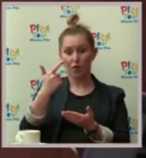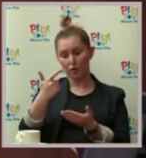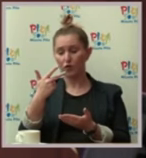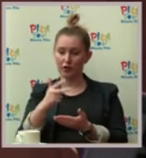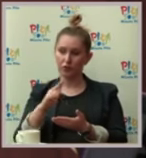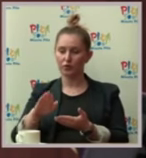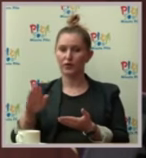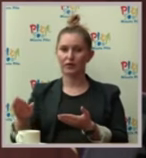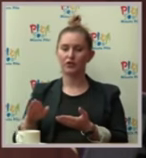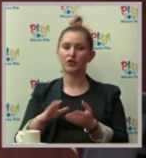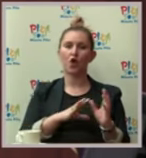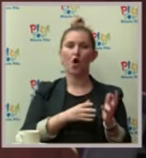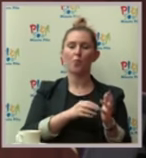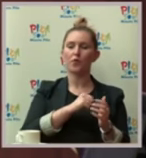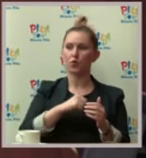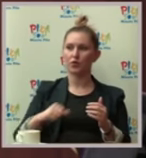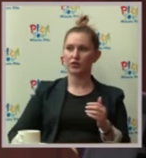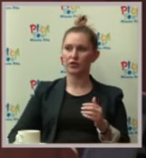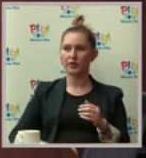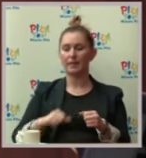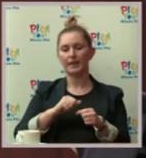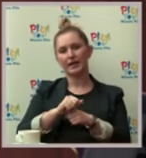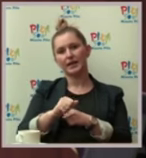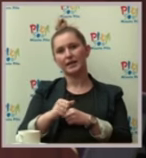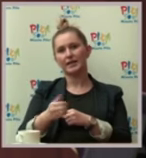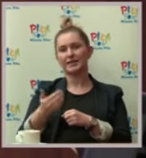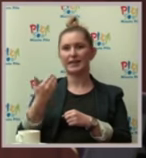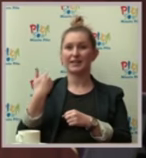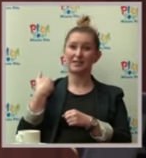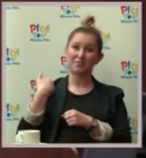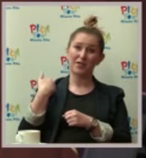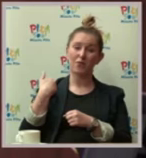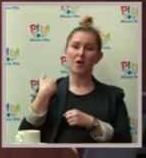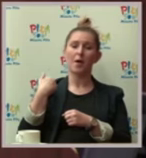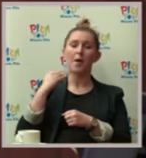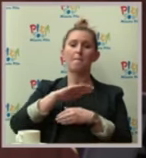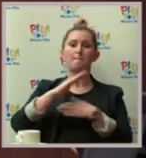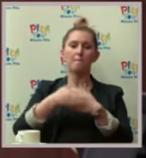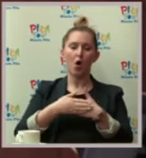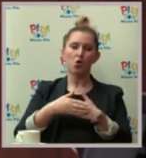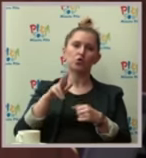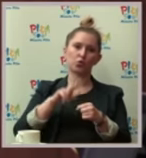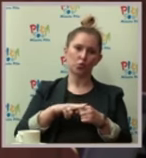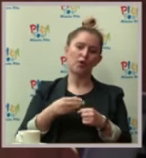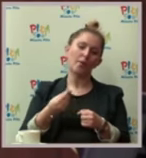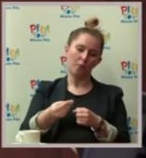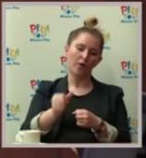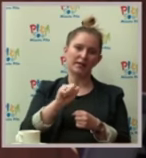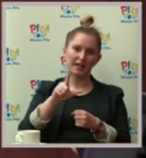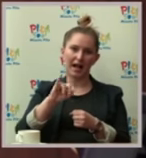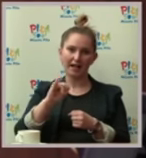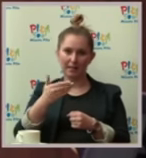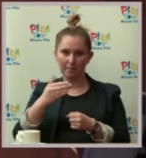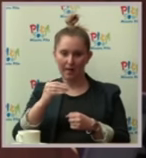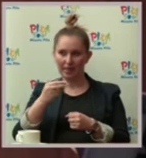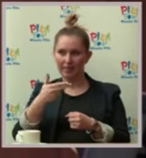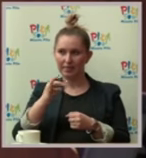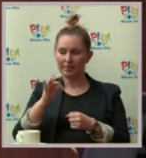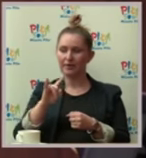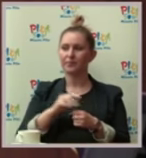opiekuje. Jest jakiś były mąż, który albo płaci alimenty, albo ich nie płaci. Przekraczają prawdopodobnie jakieś